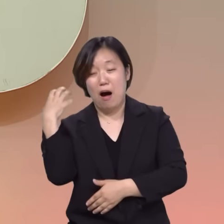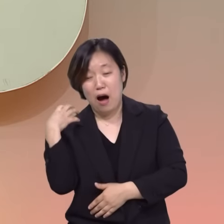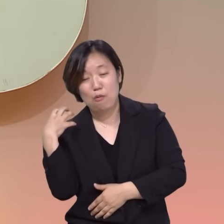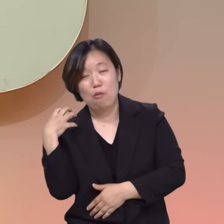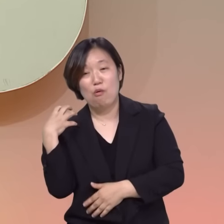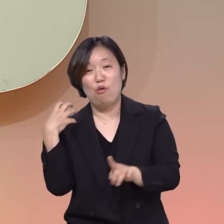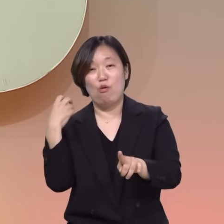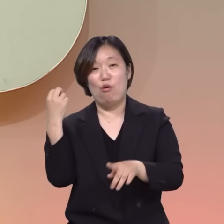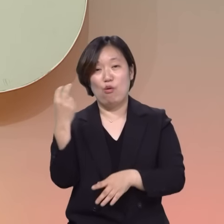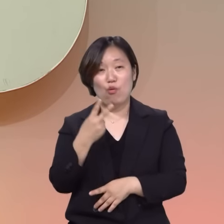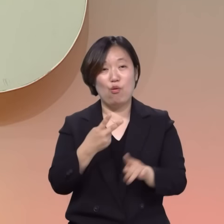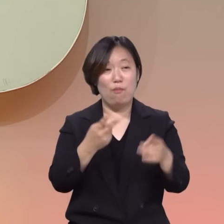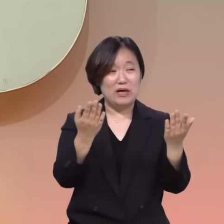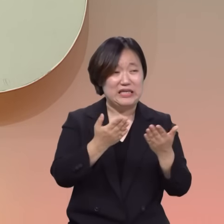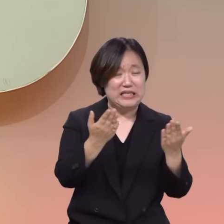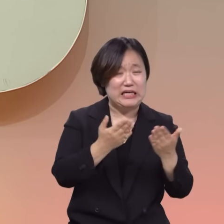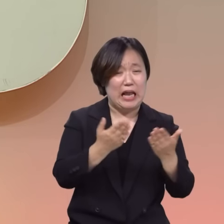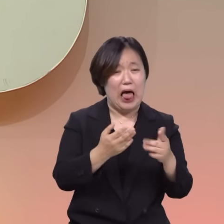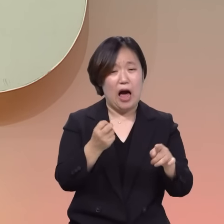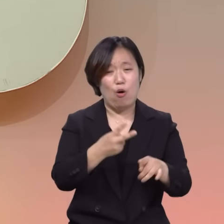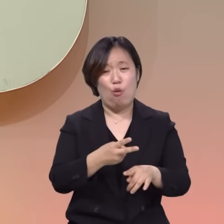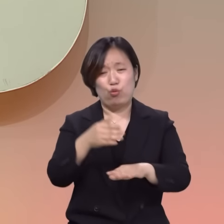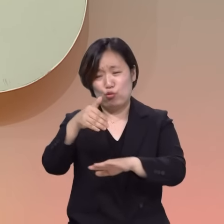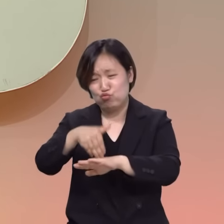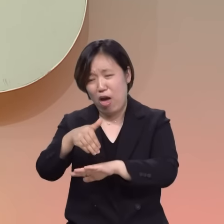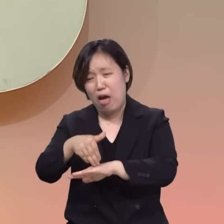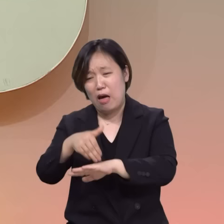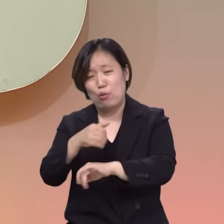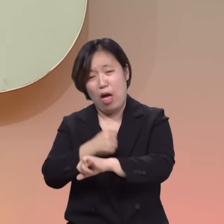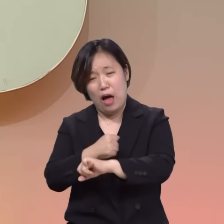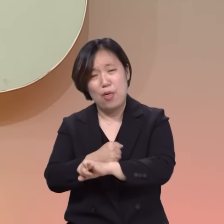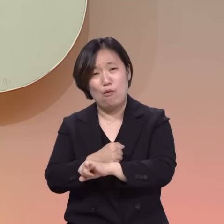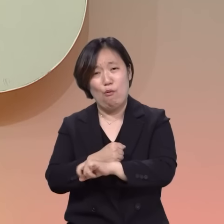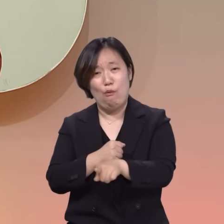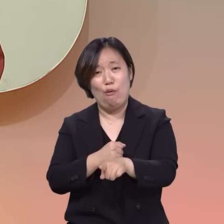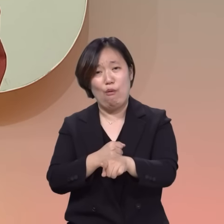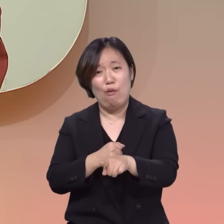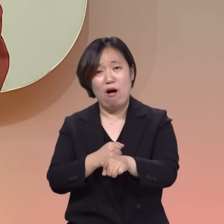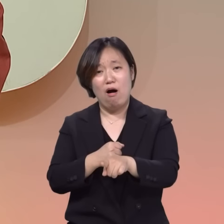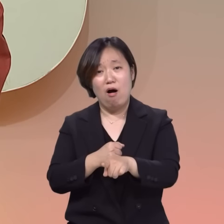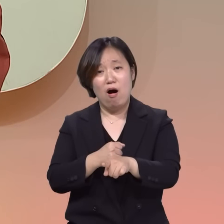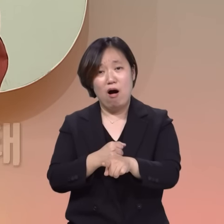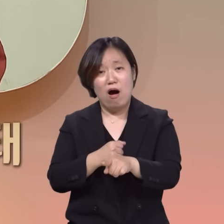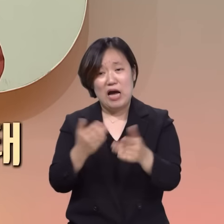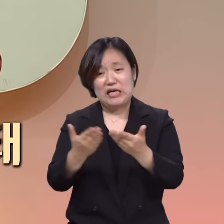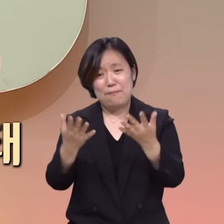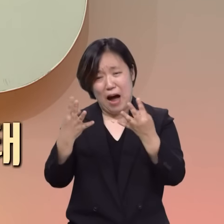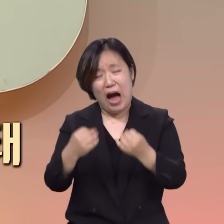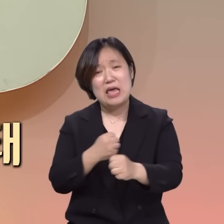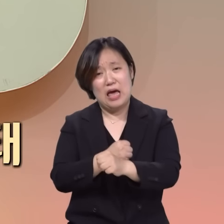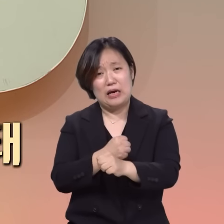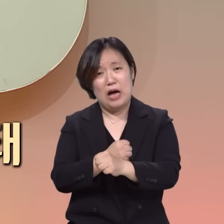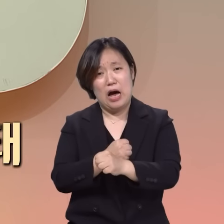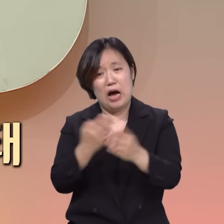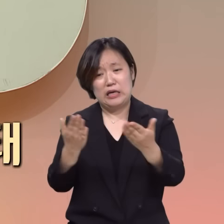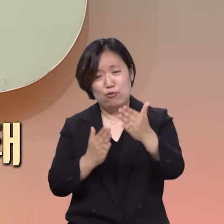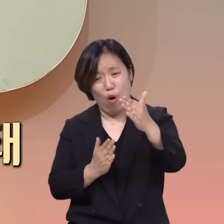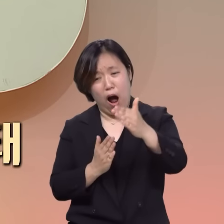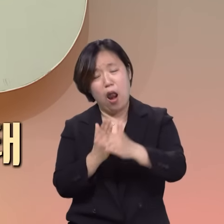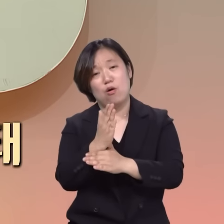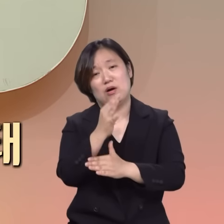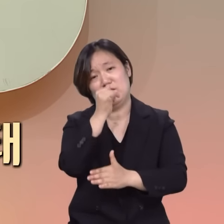사찰 행정도 보고 뭐 수행도 하고 하시다 보니까 몸에 굉장히 무리가 오셨나